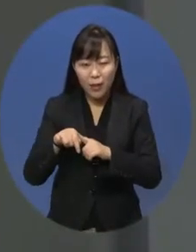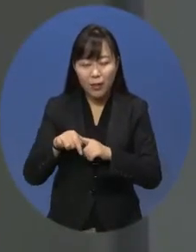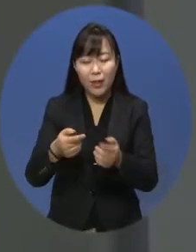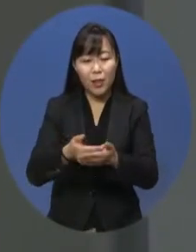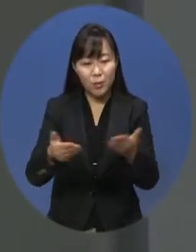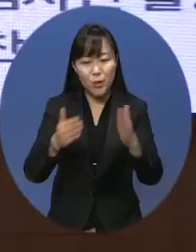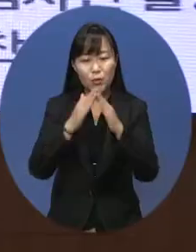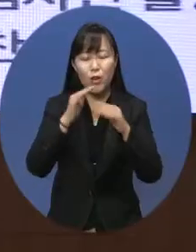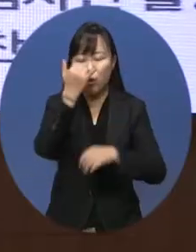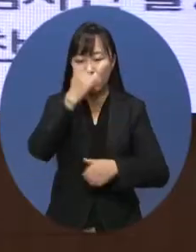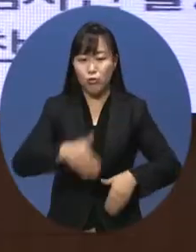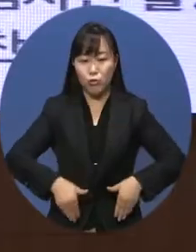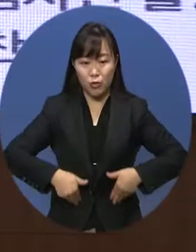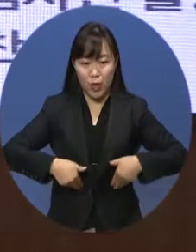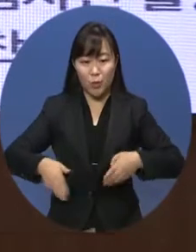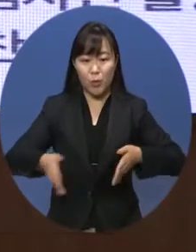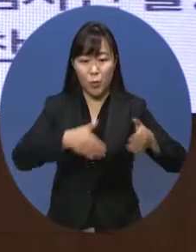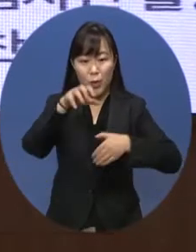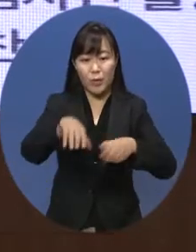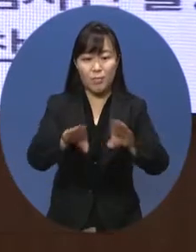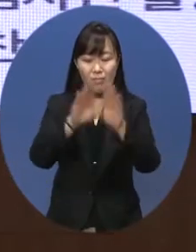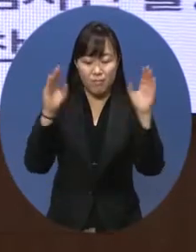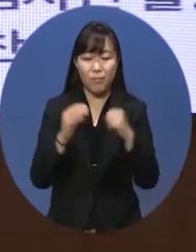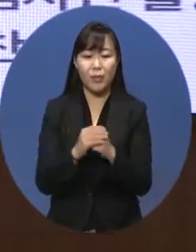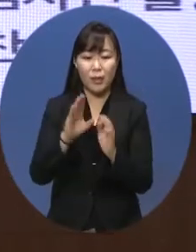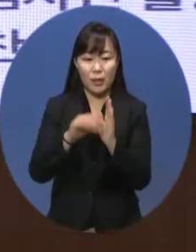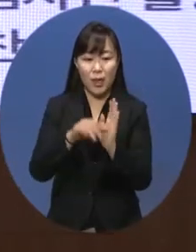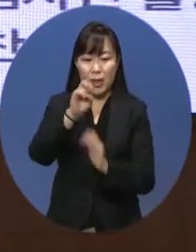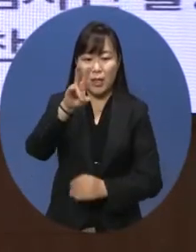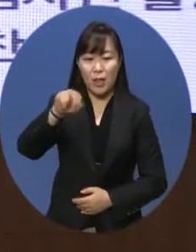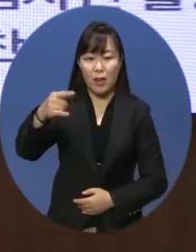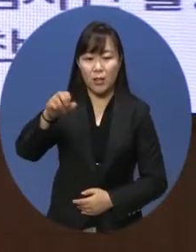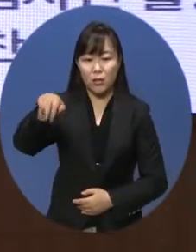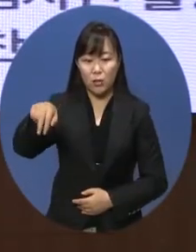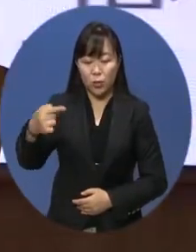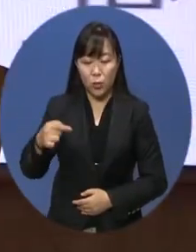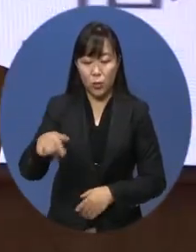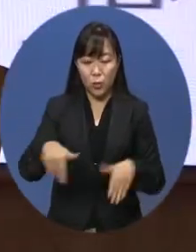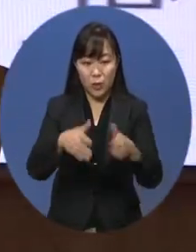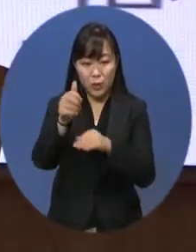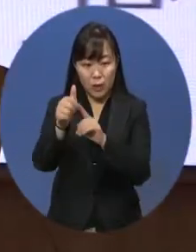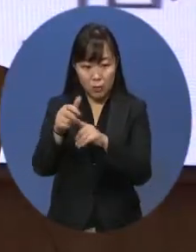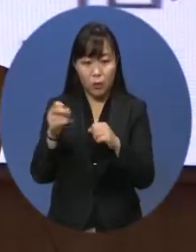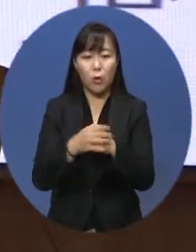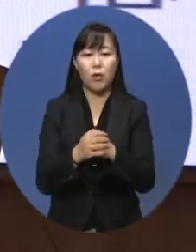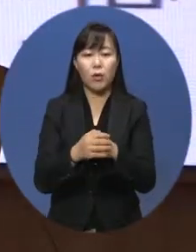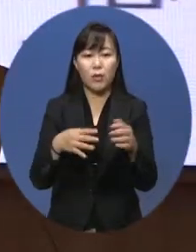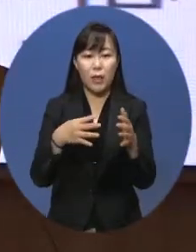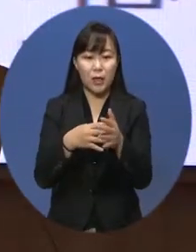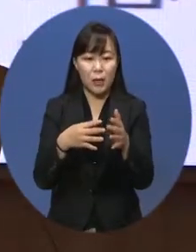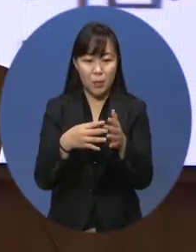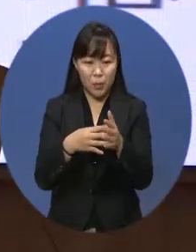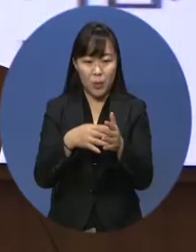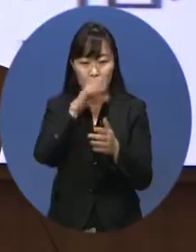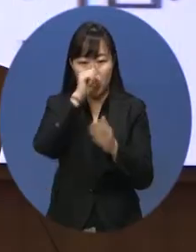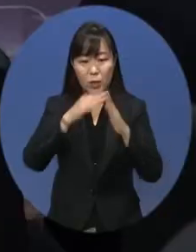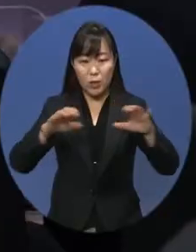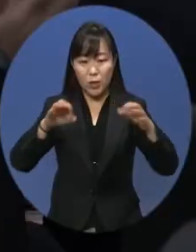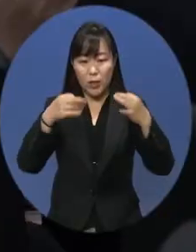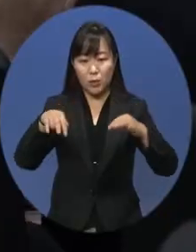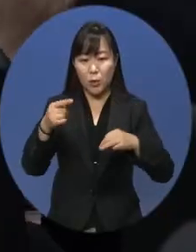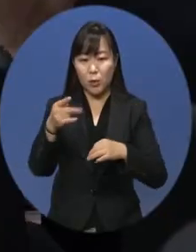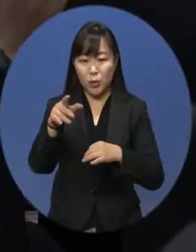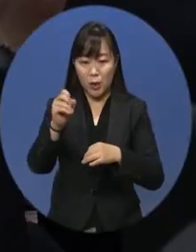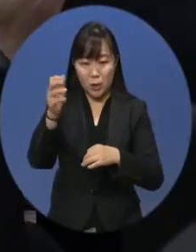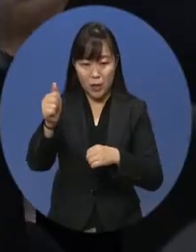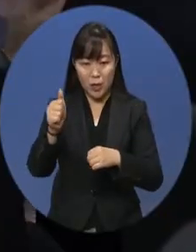열렸습니다. 이날 행사에는 양승조 충남도지사를 비롯해 사단법인 좋은 이웃 김소당 회장과